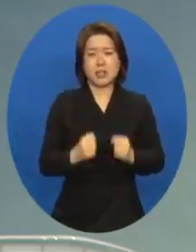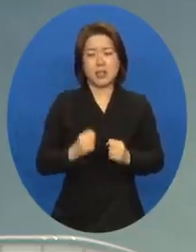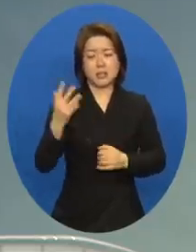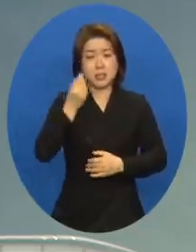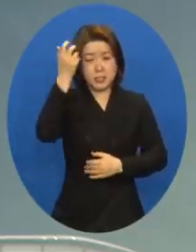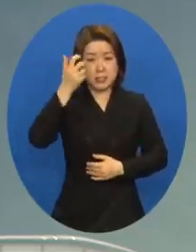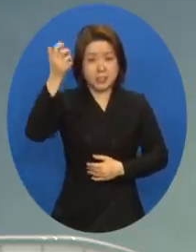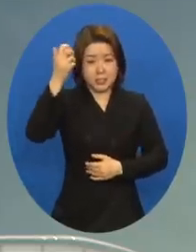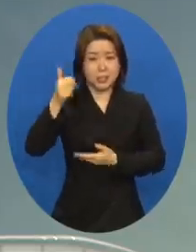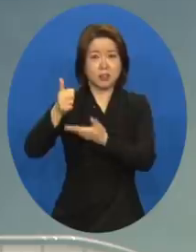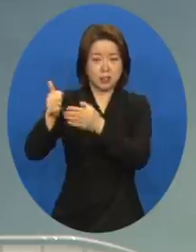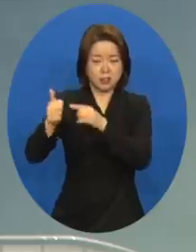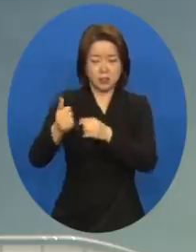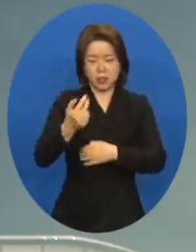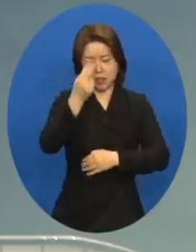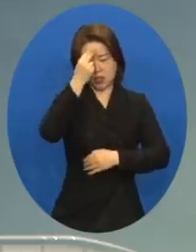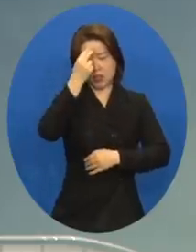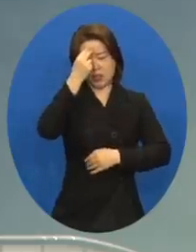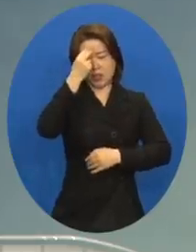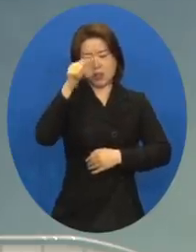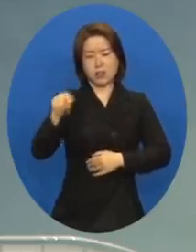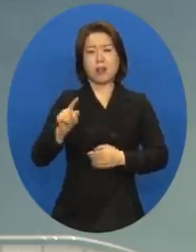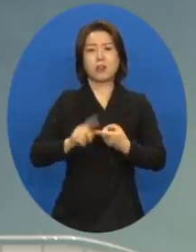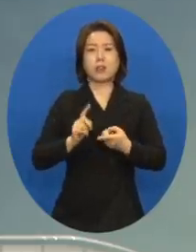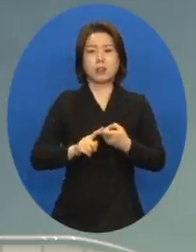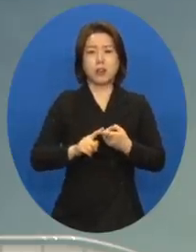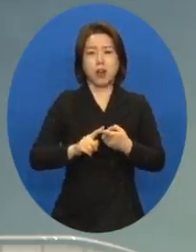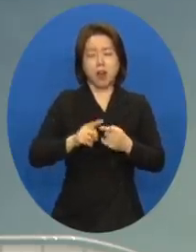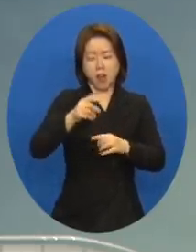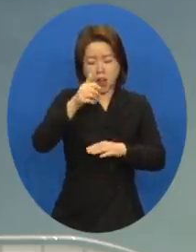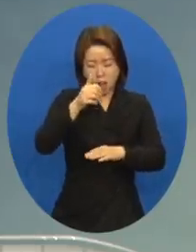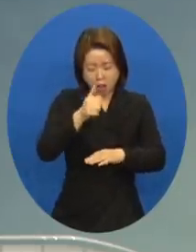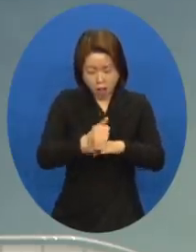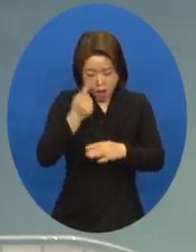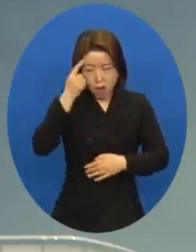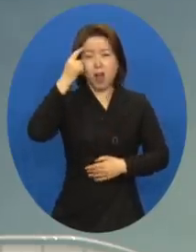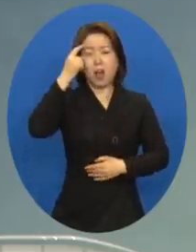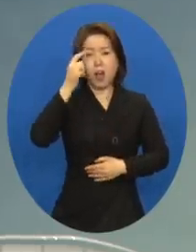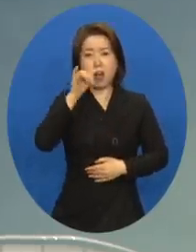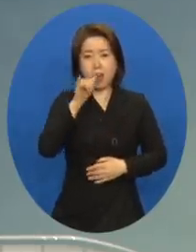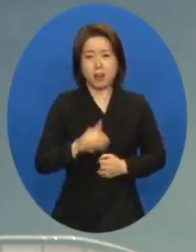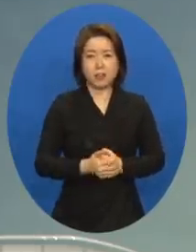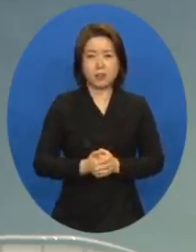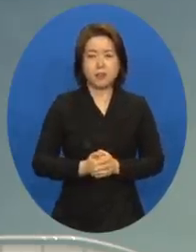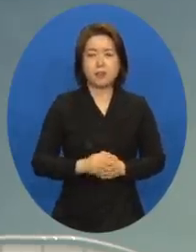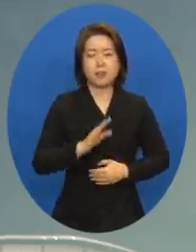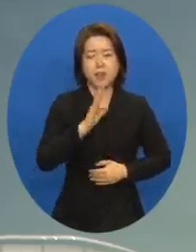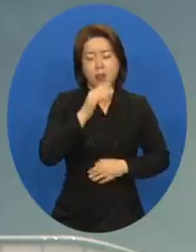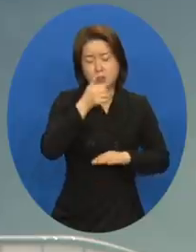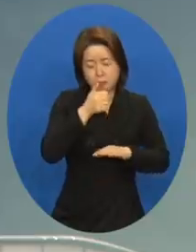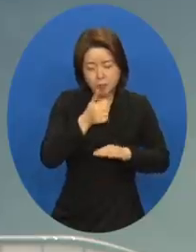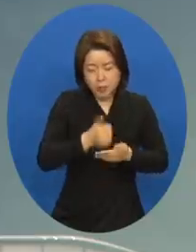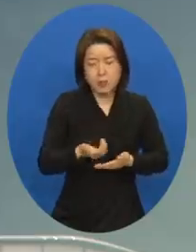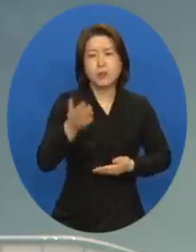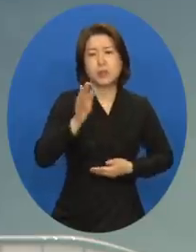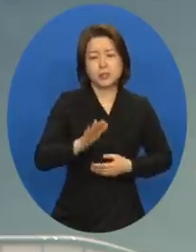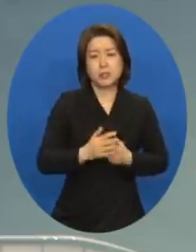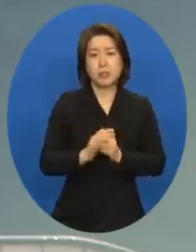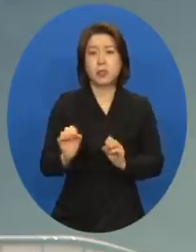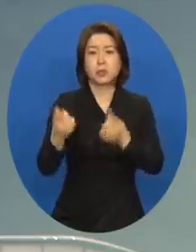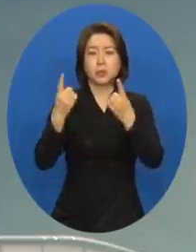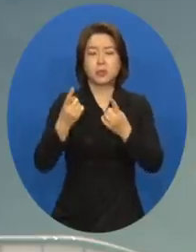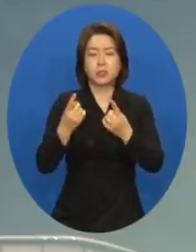성령께서 근심하시는 것이라는 것을 비로소 깨달았습니다. 너무 죄송했지만 동시에